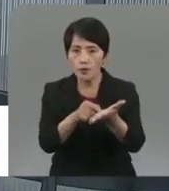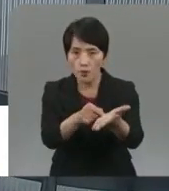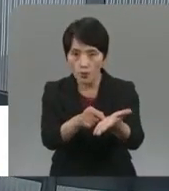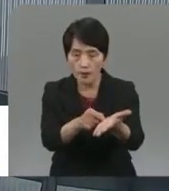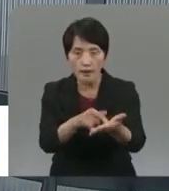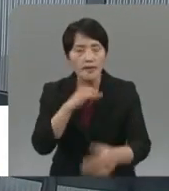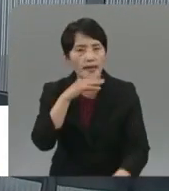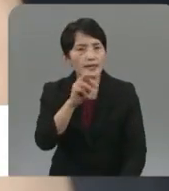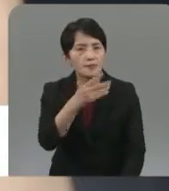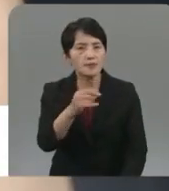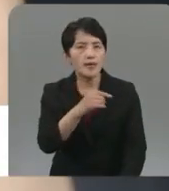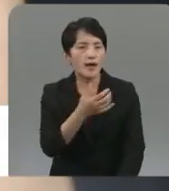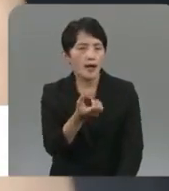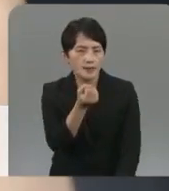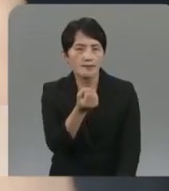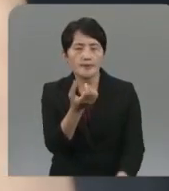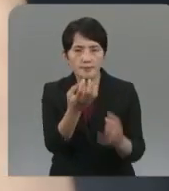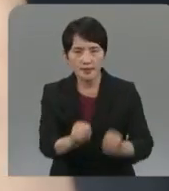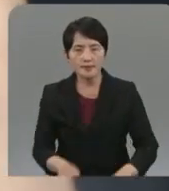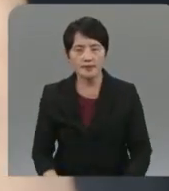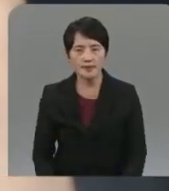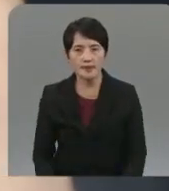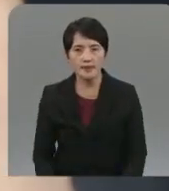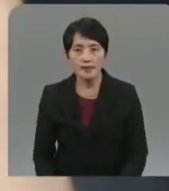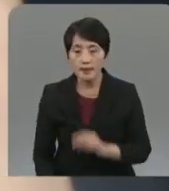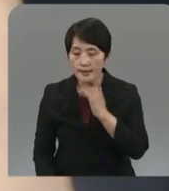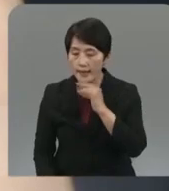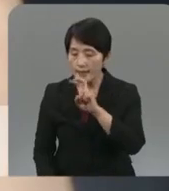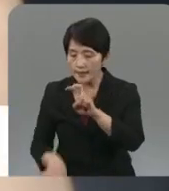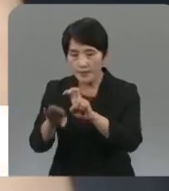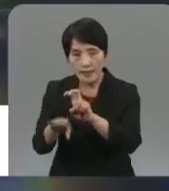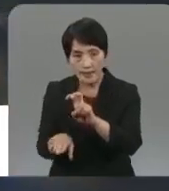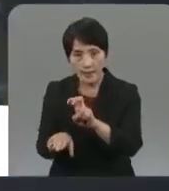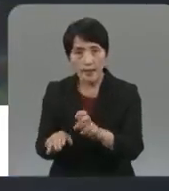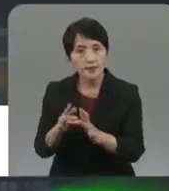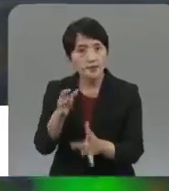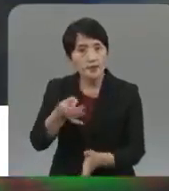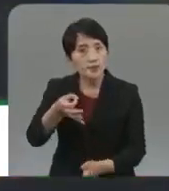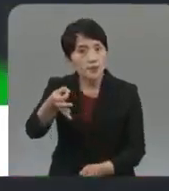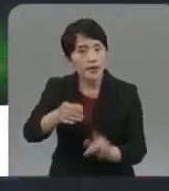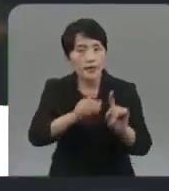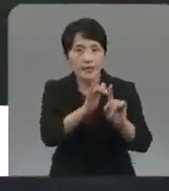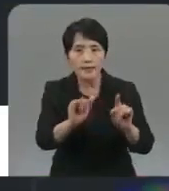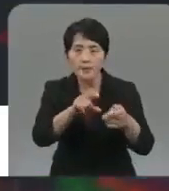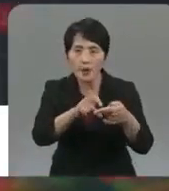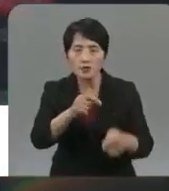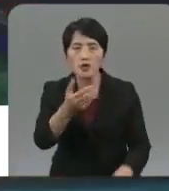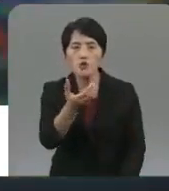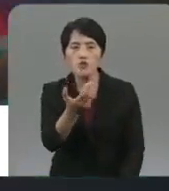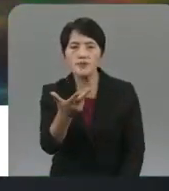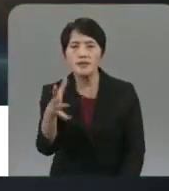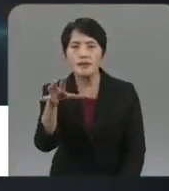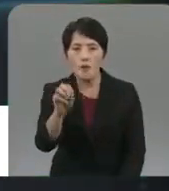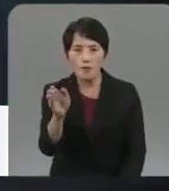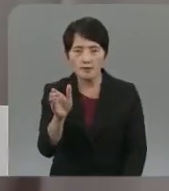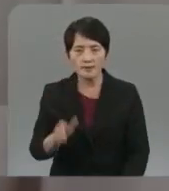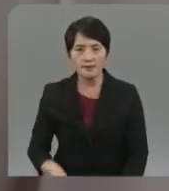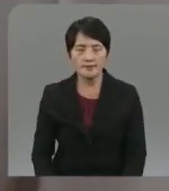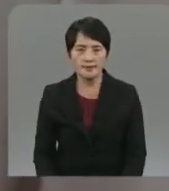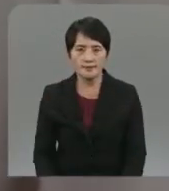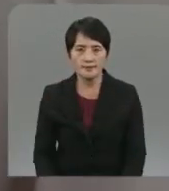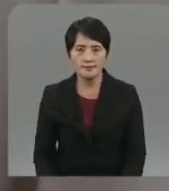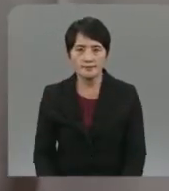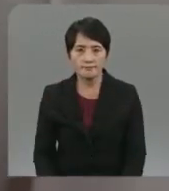5 млн 700.000 долларов наиболее крупные суммы на ходятся во владении представителей возрастной